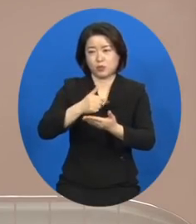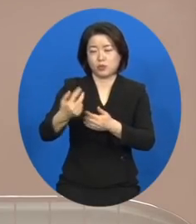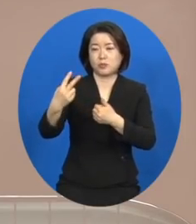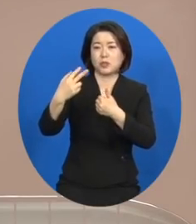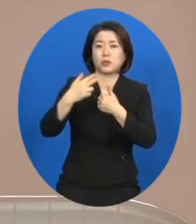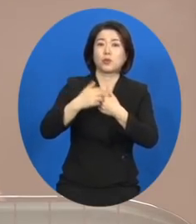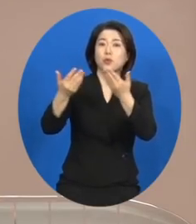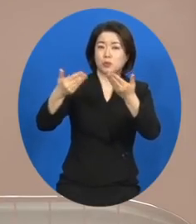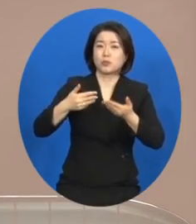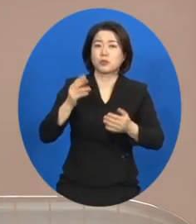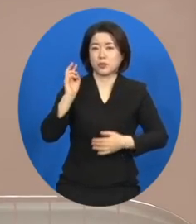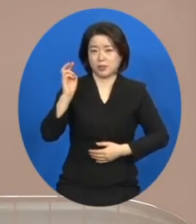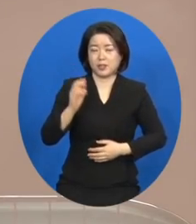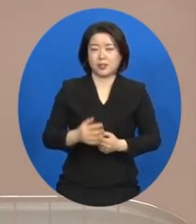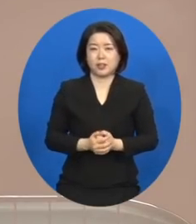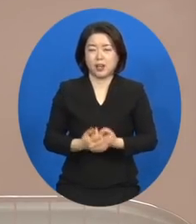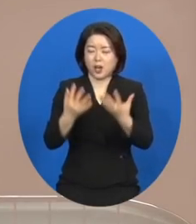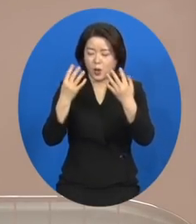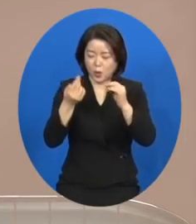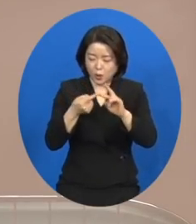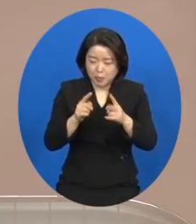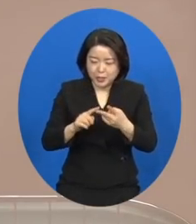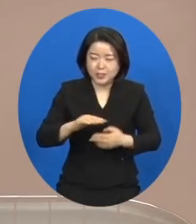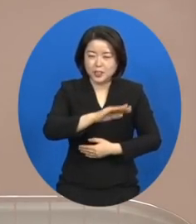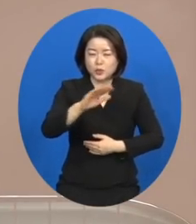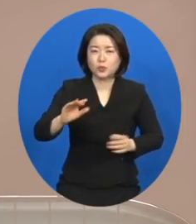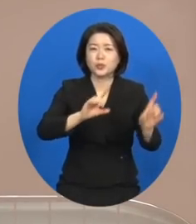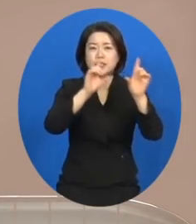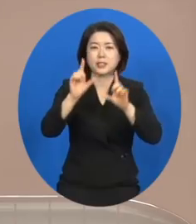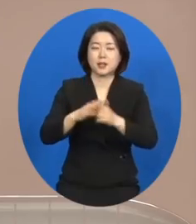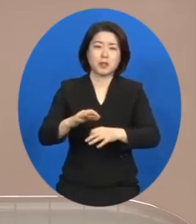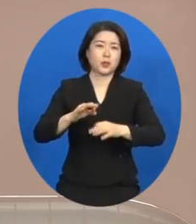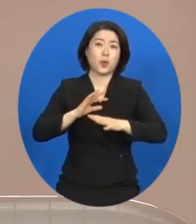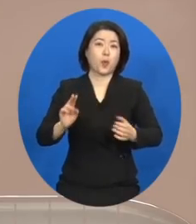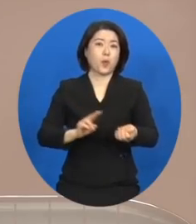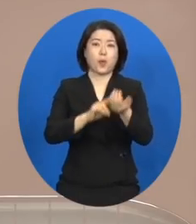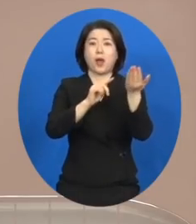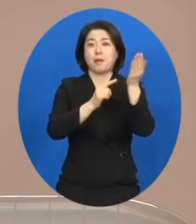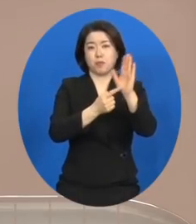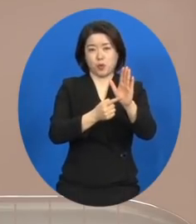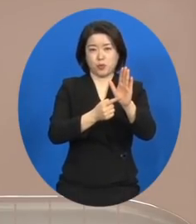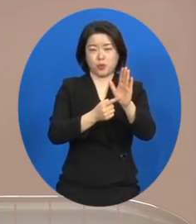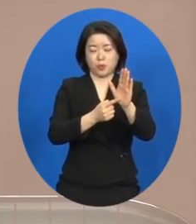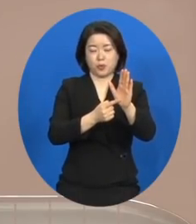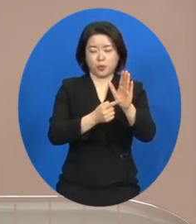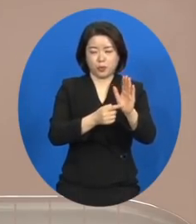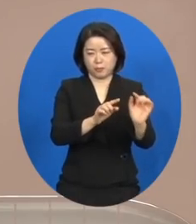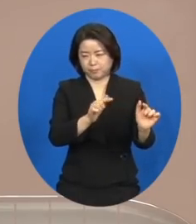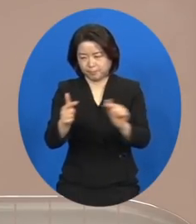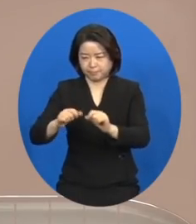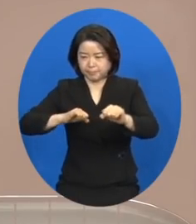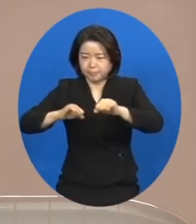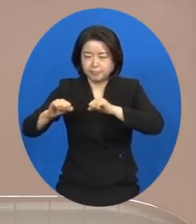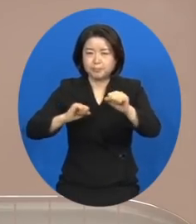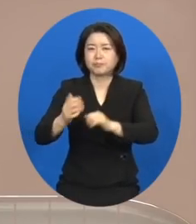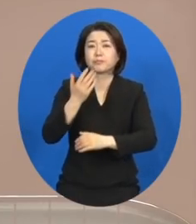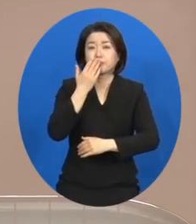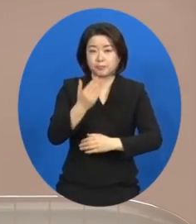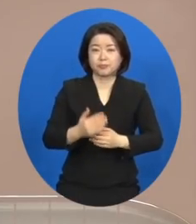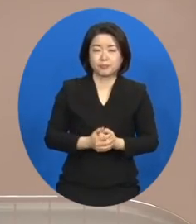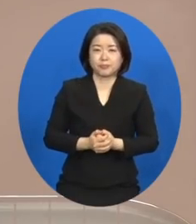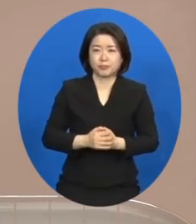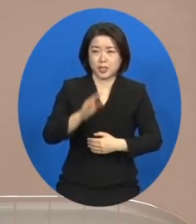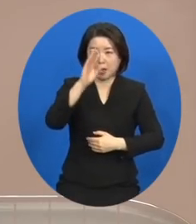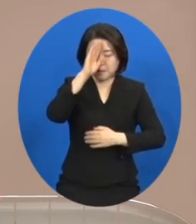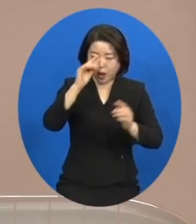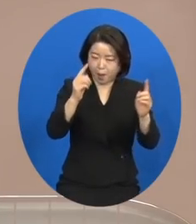거예요. 얼마든지 주님은 우리 삶에 놀라운 표적과 기사와 이적을 행하실 수 있는 분입니다. 병을